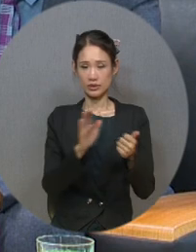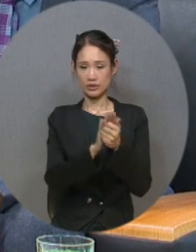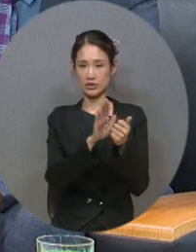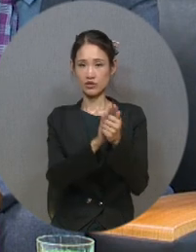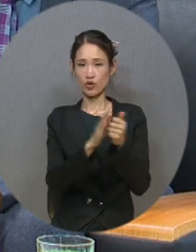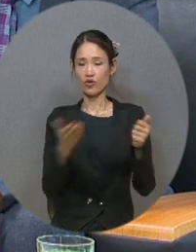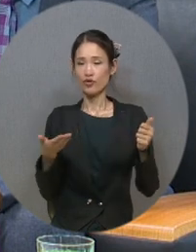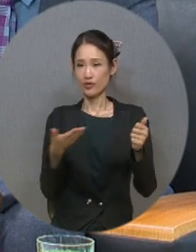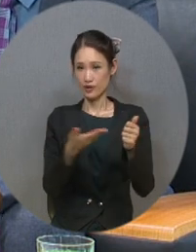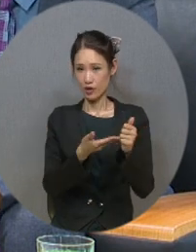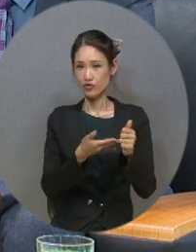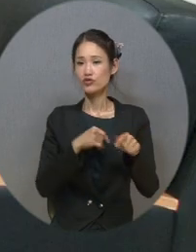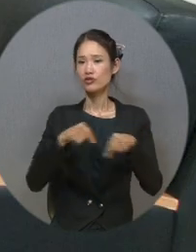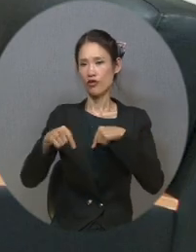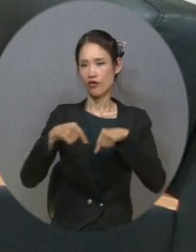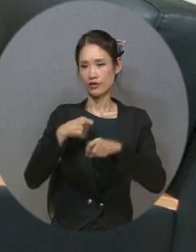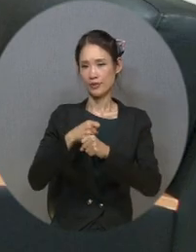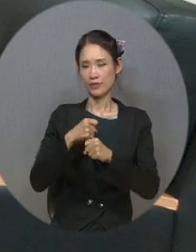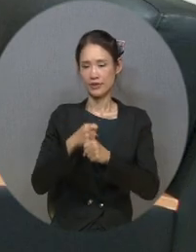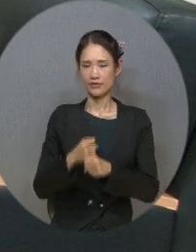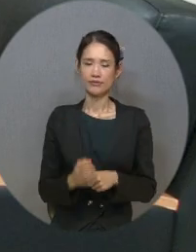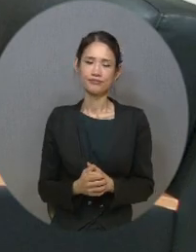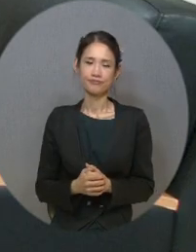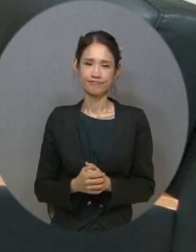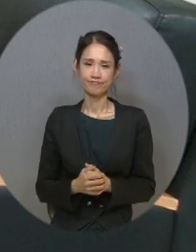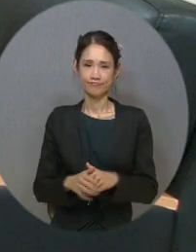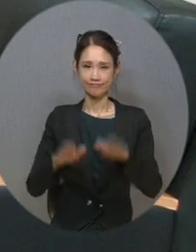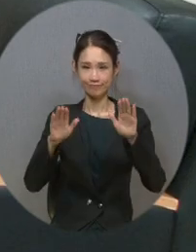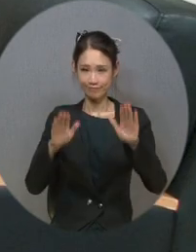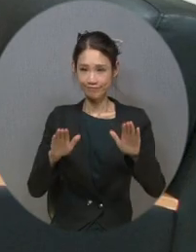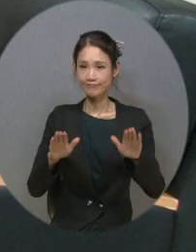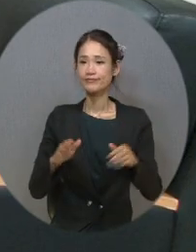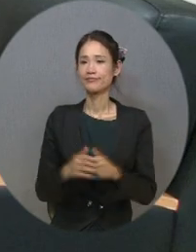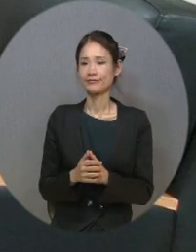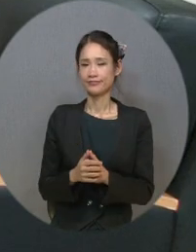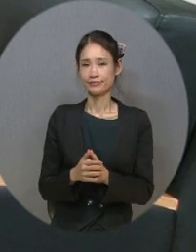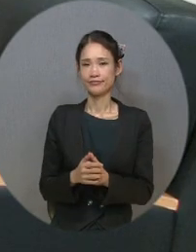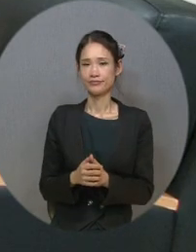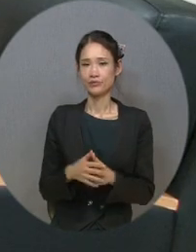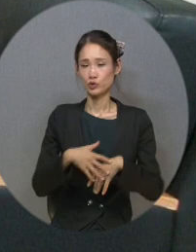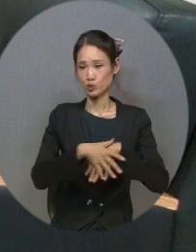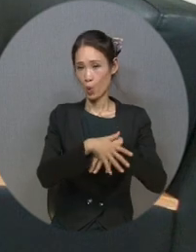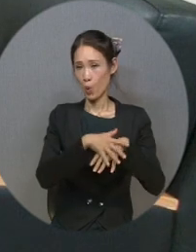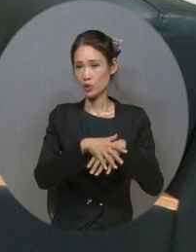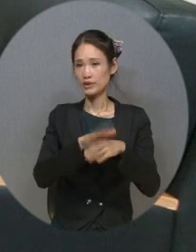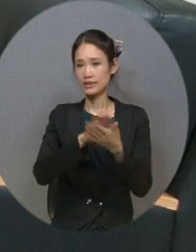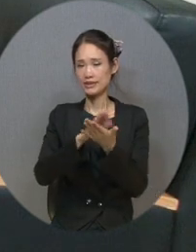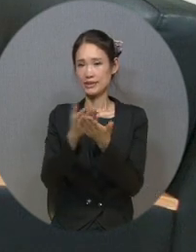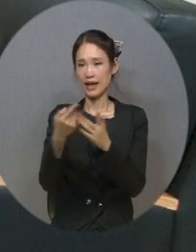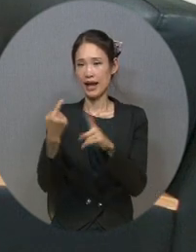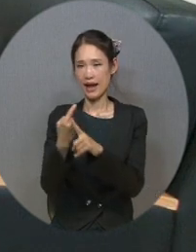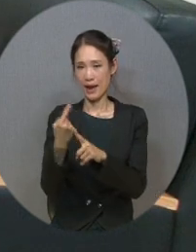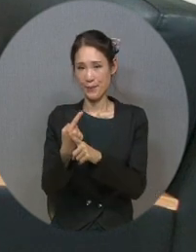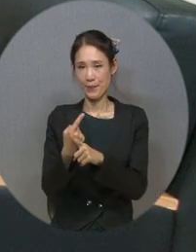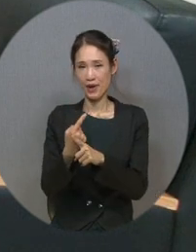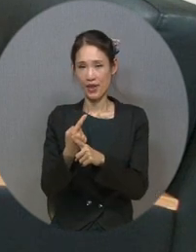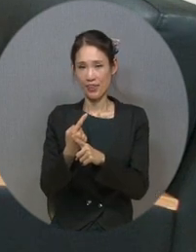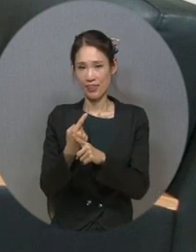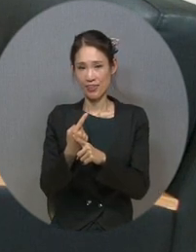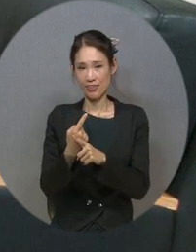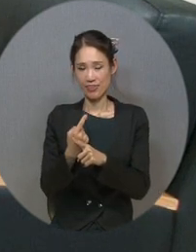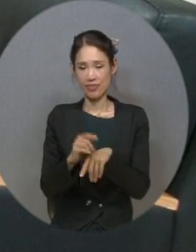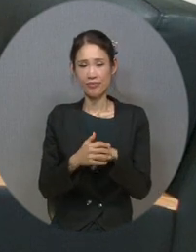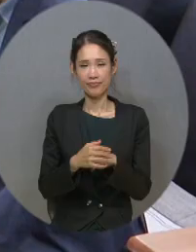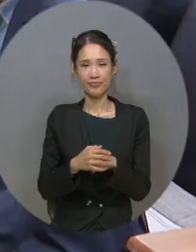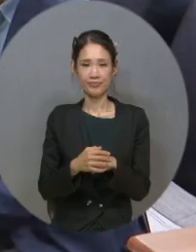지원하는 그런 정책을 마련했습니다. 그래서 이번에 이제 저희들이 조직 개편을 단행을 했거든요. 네. 거기에다가 이제